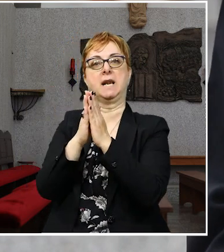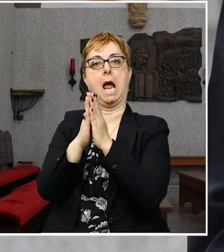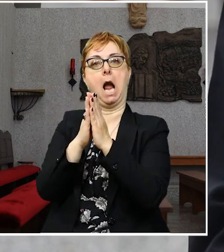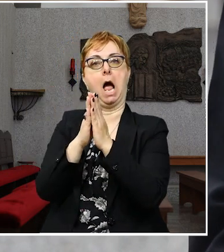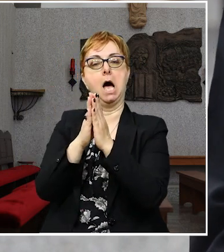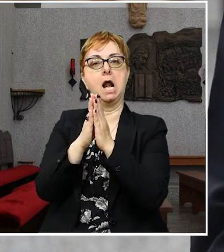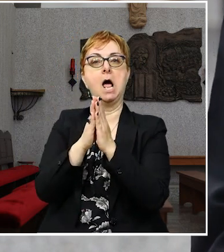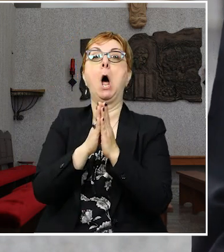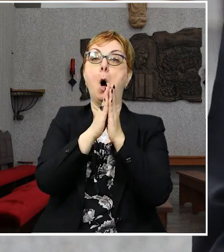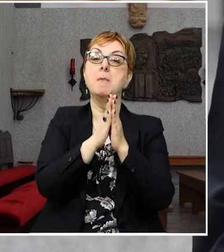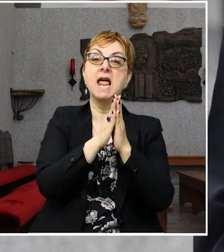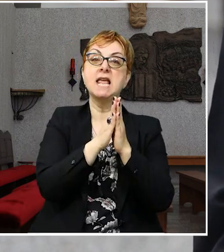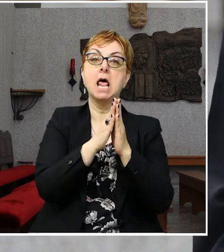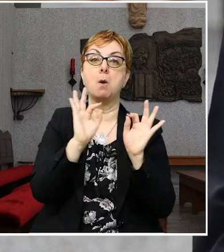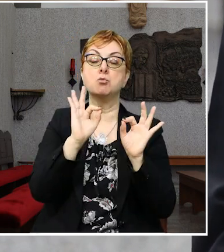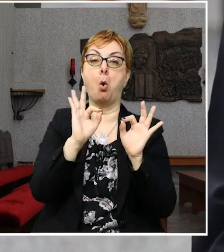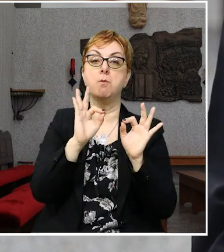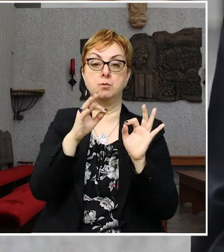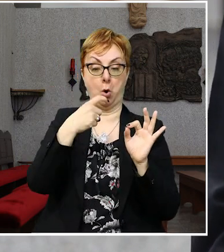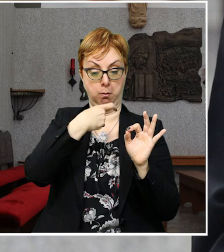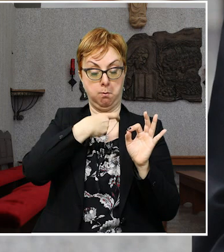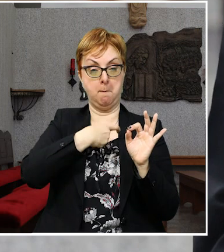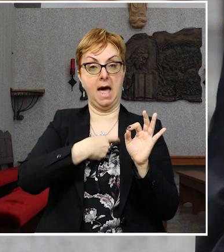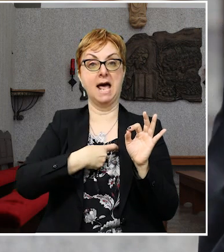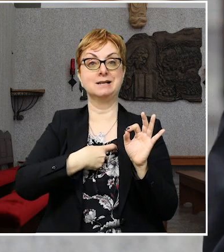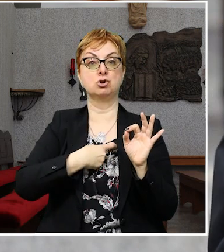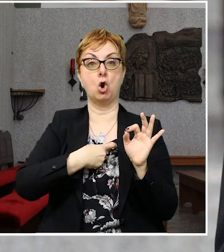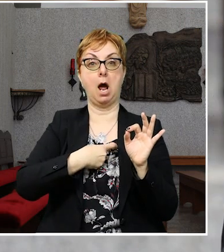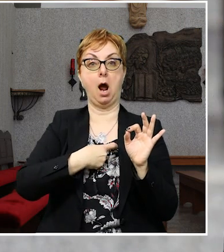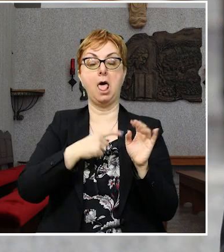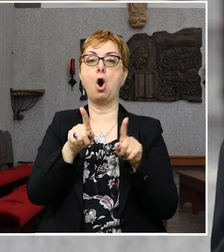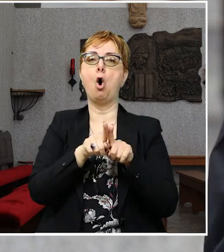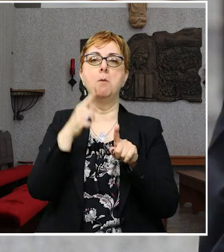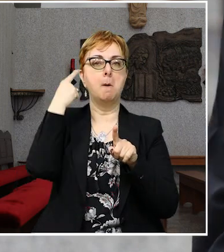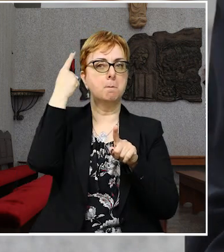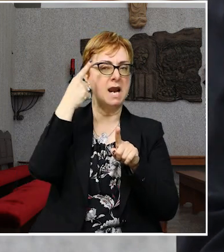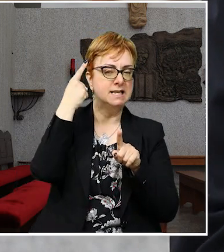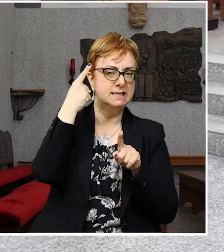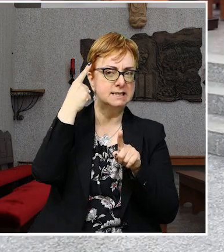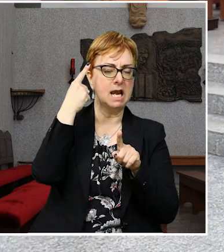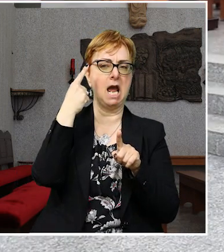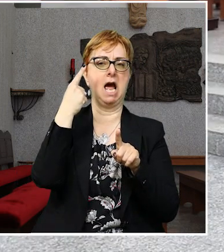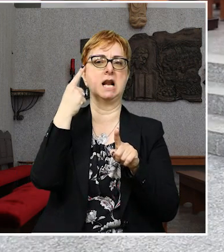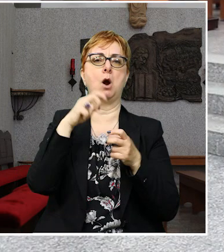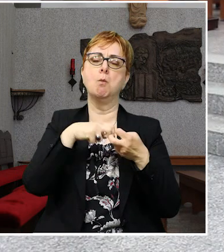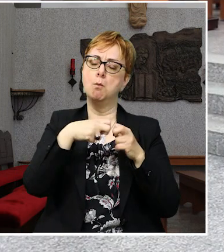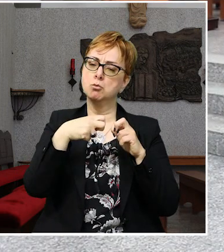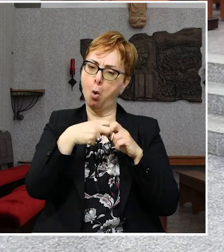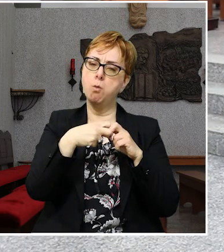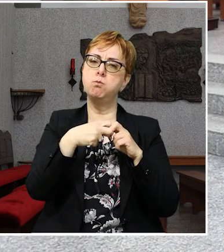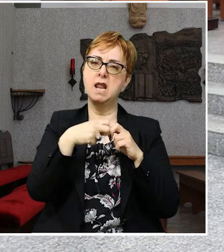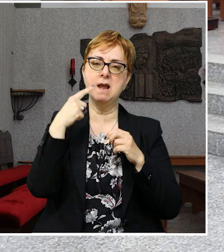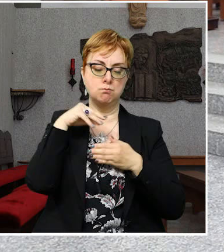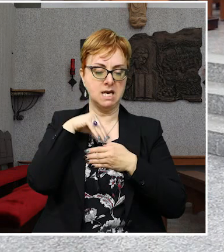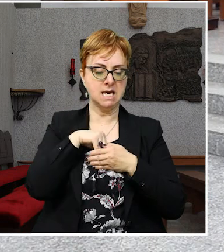preghiera in prima persona, quella preghiera che confida i pensieri, che confida i